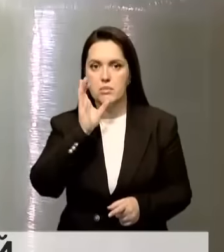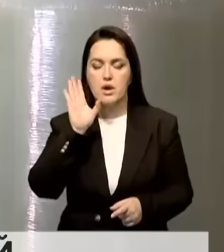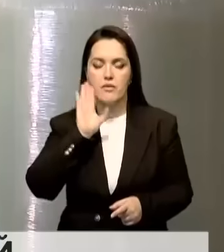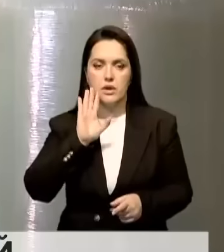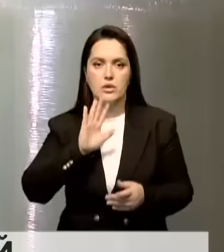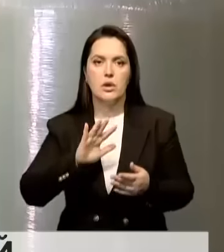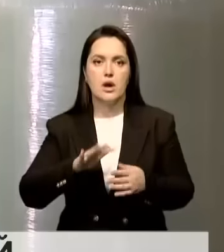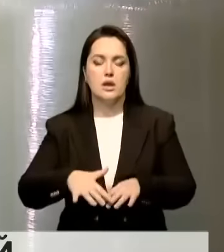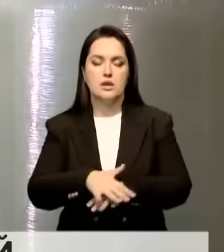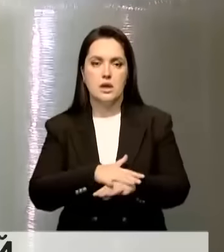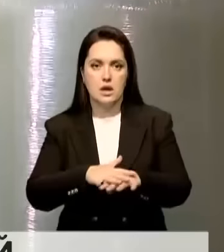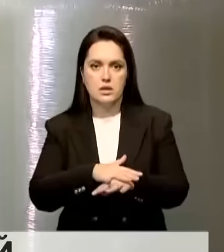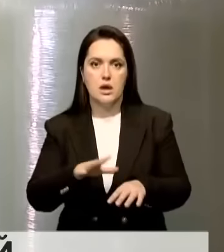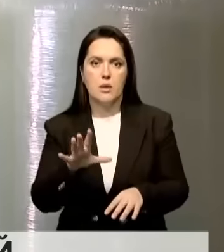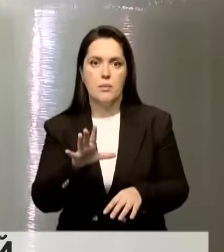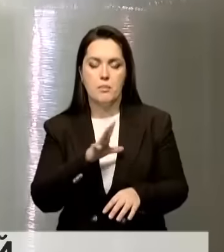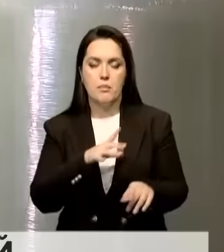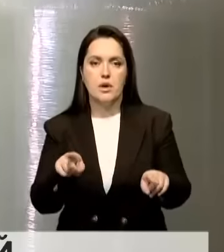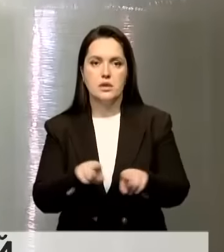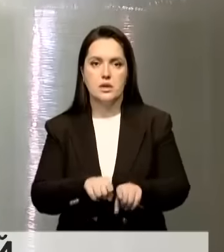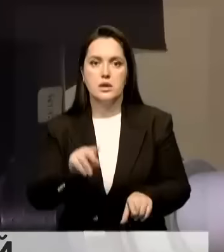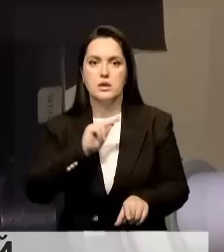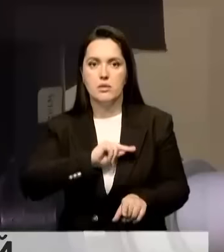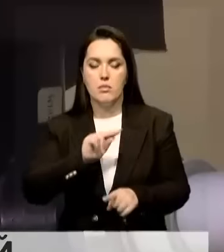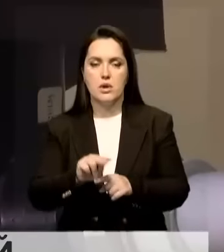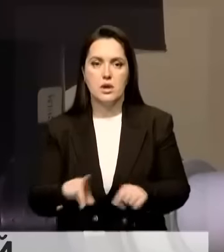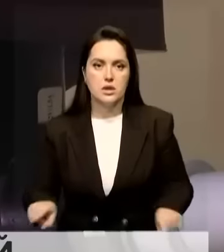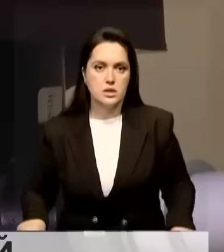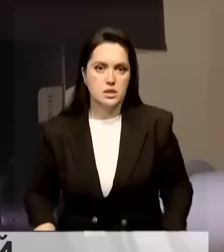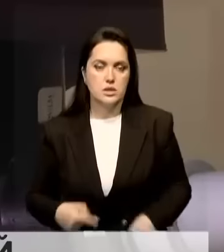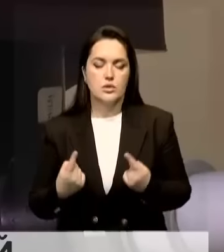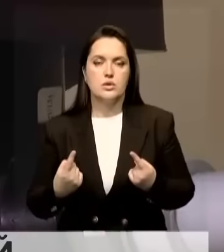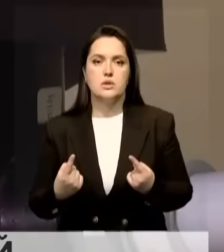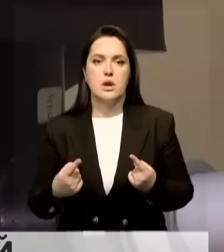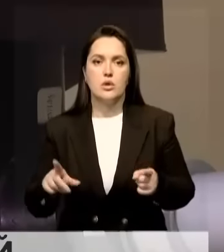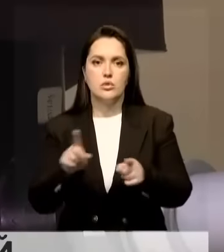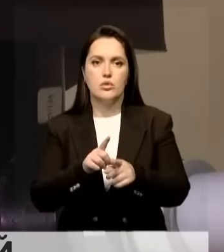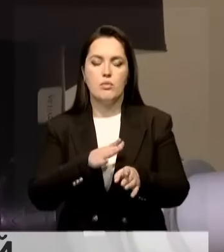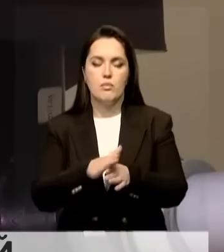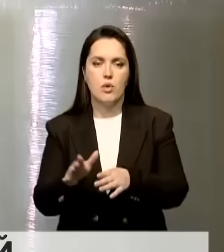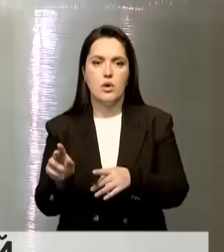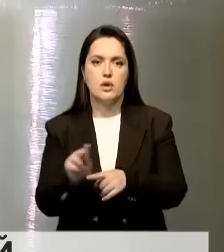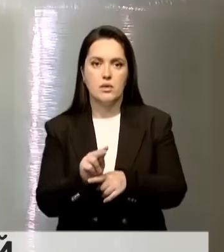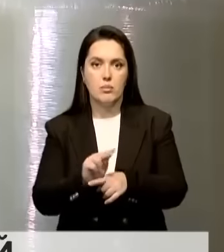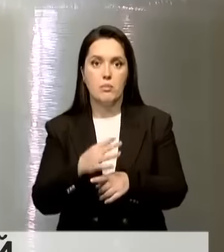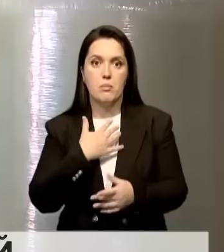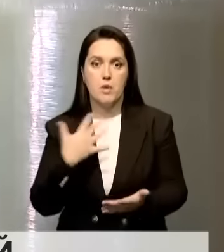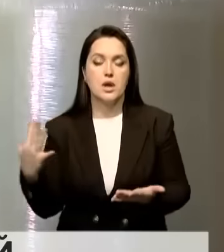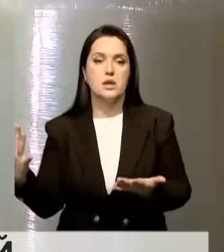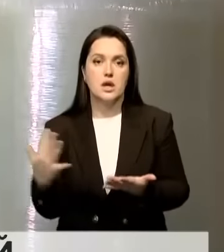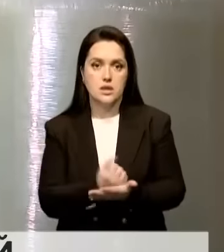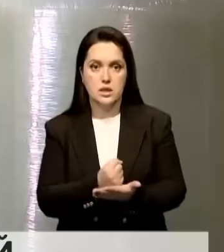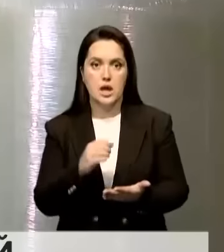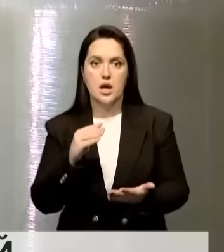населения. Это проводились такие работы, как реконструкция водопроводных сетей, капитальные ремонты. Мы достигли по